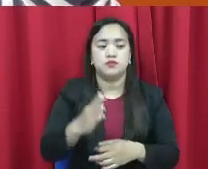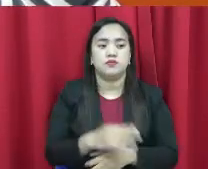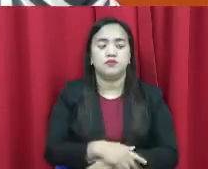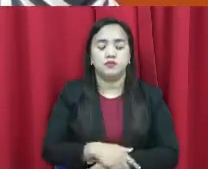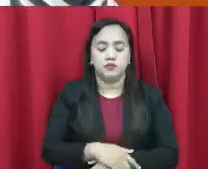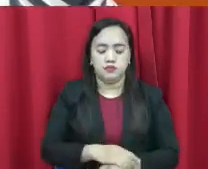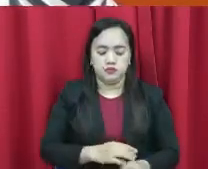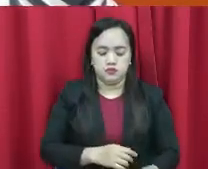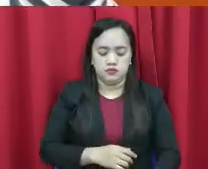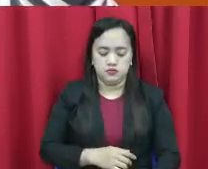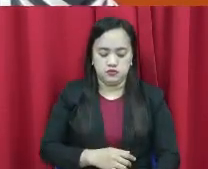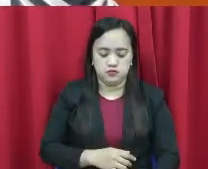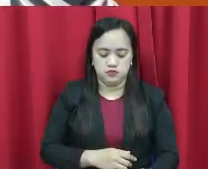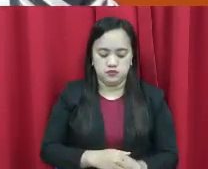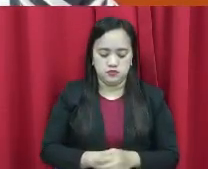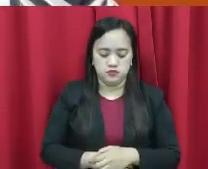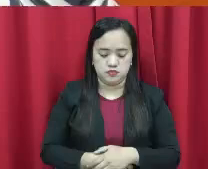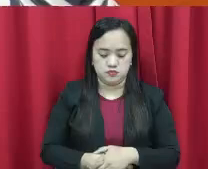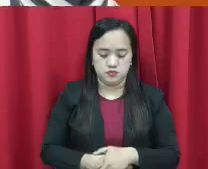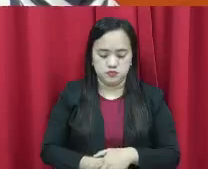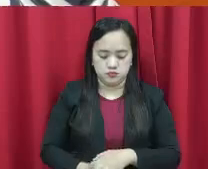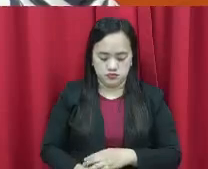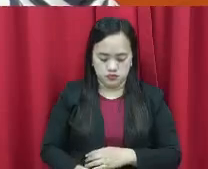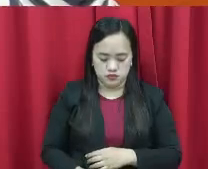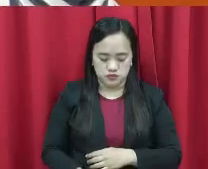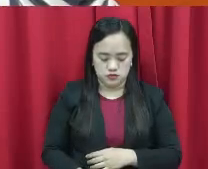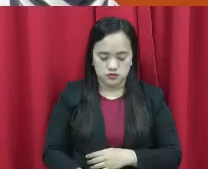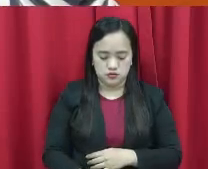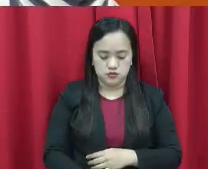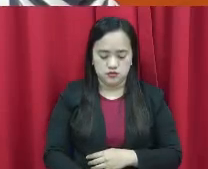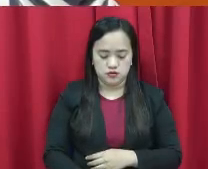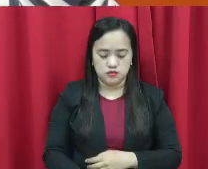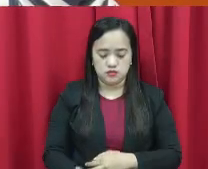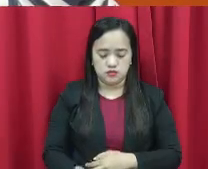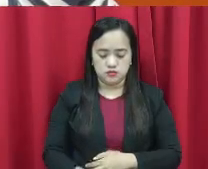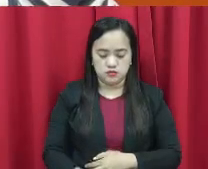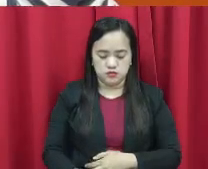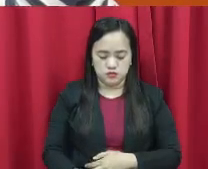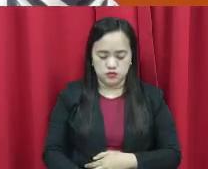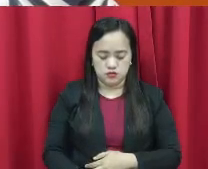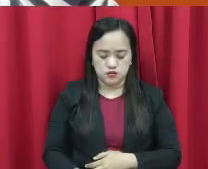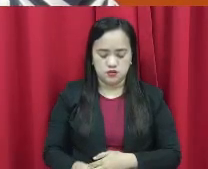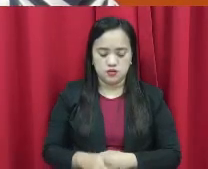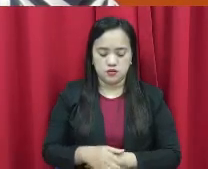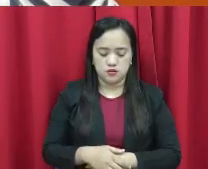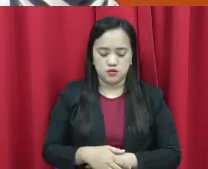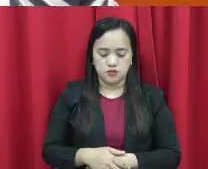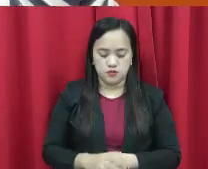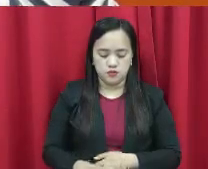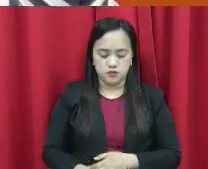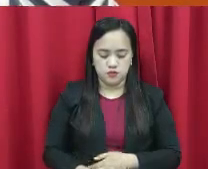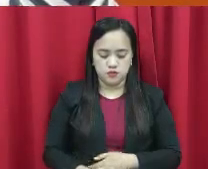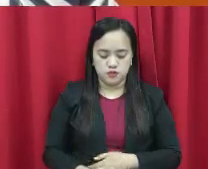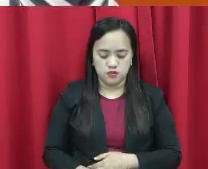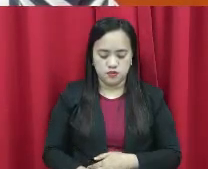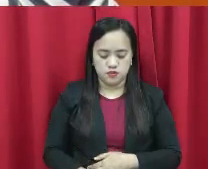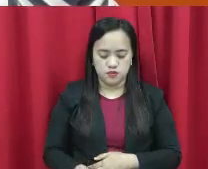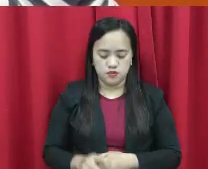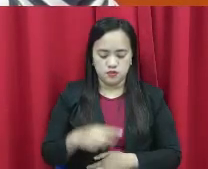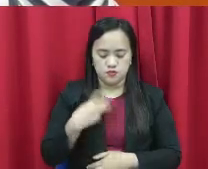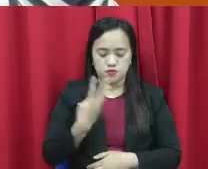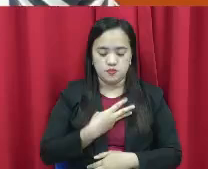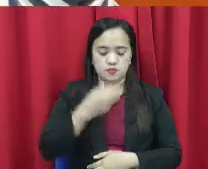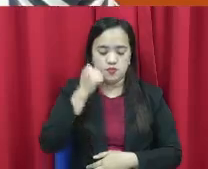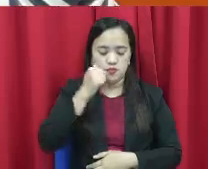kaya of course hindi naman nalingid sa kaalaman natin nakikita natin kung paano magdeal ang jablo sa mga